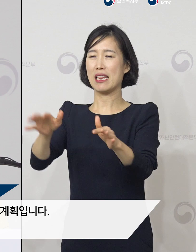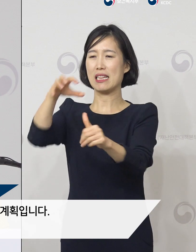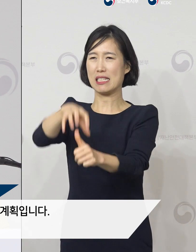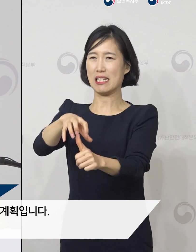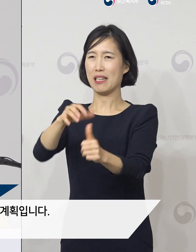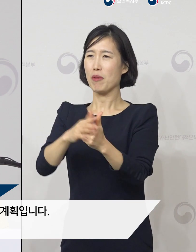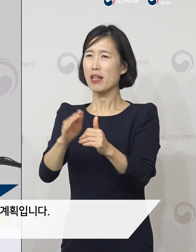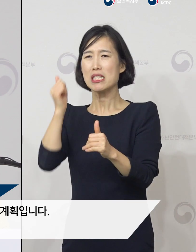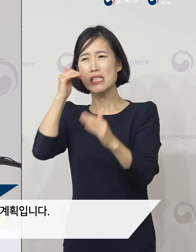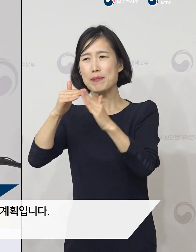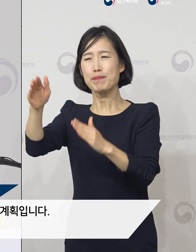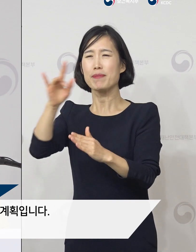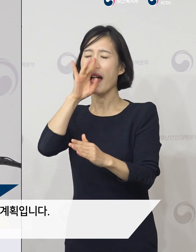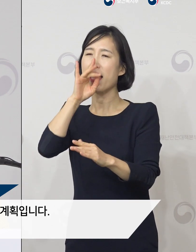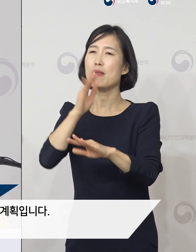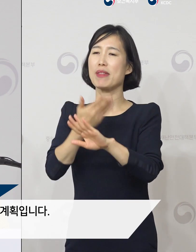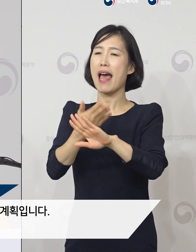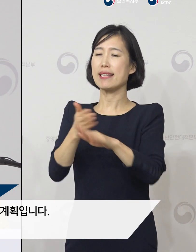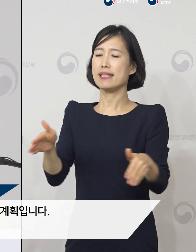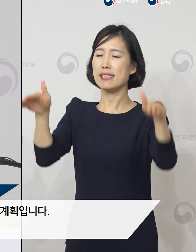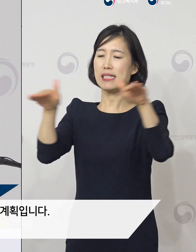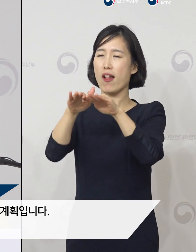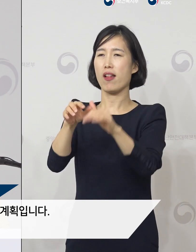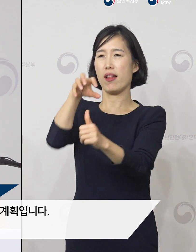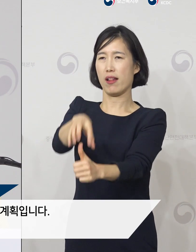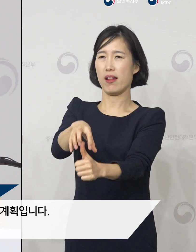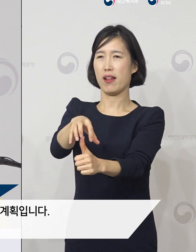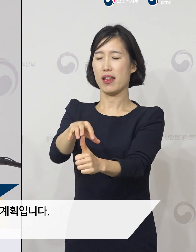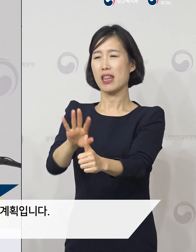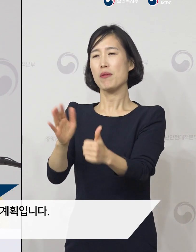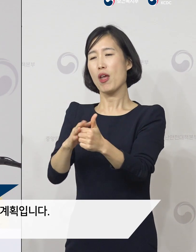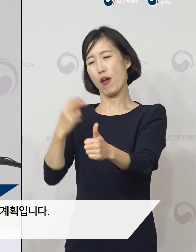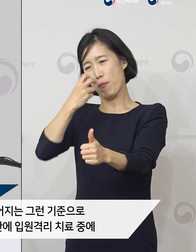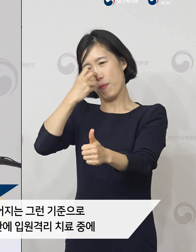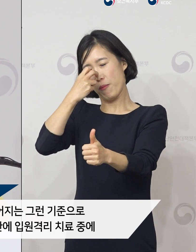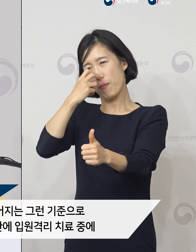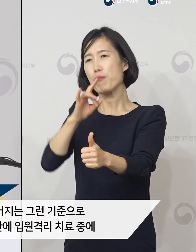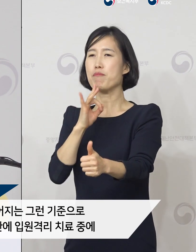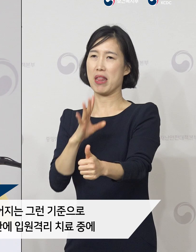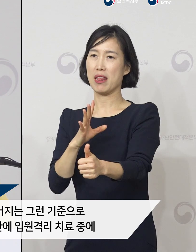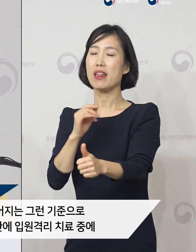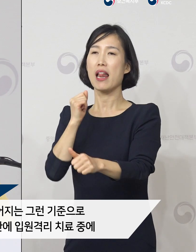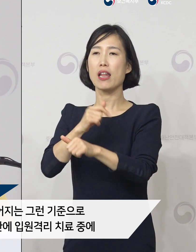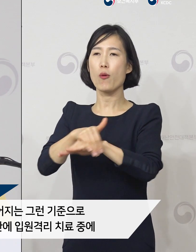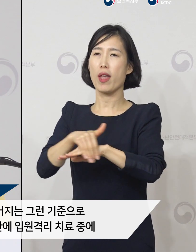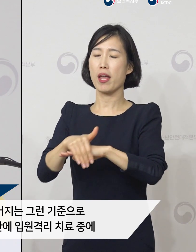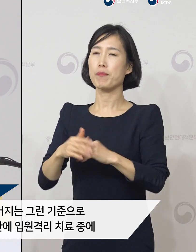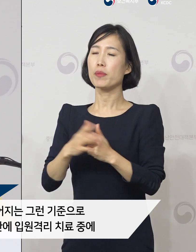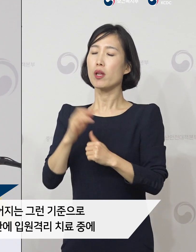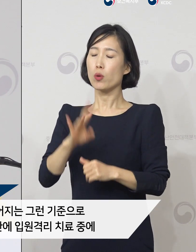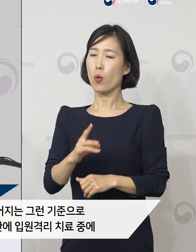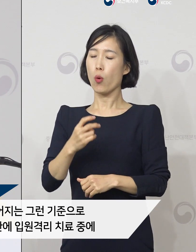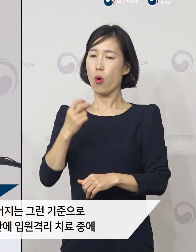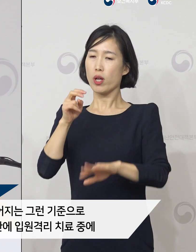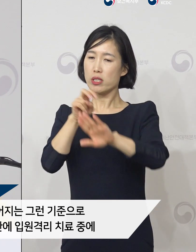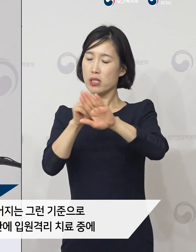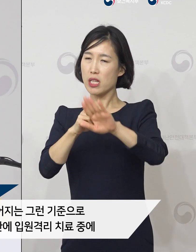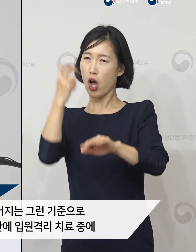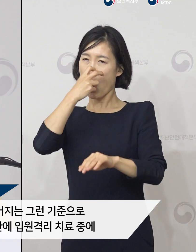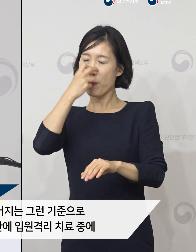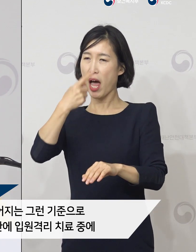의학적인 모니터링과 치료를 진행할 계획입니다. 아울러 진단검사 결과 2회 음성